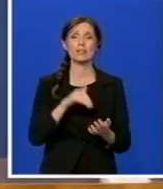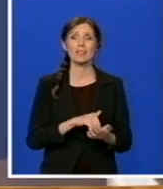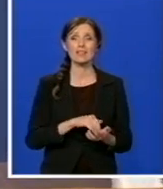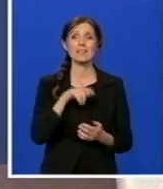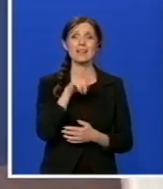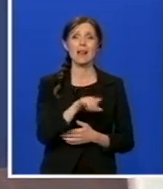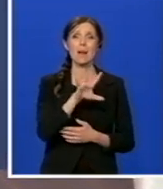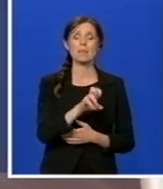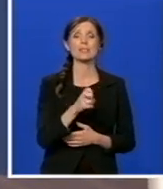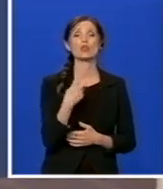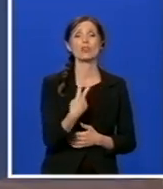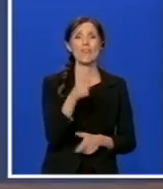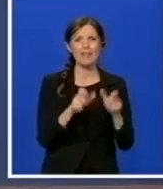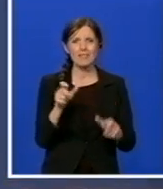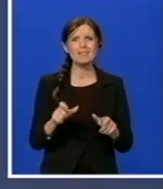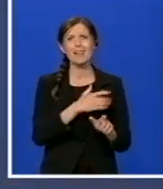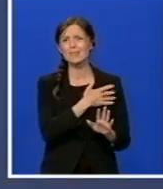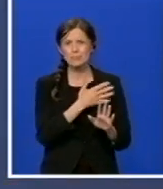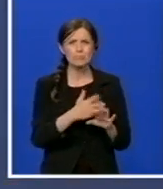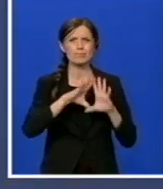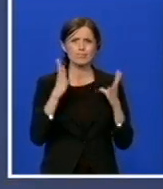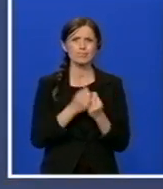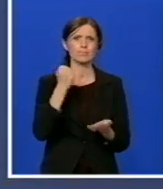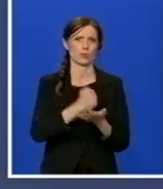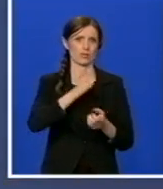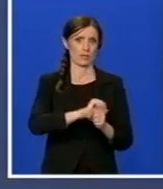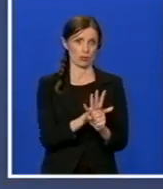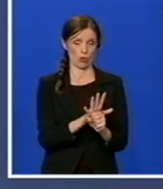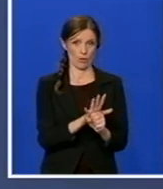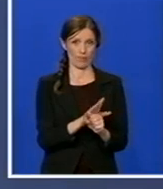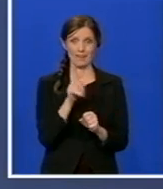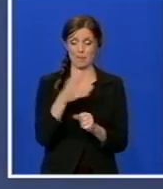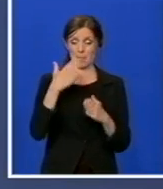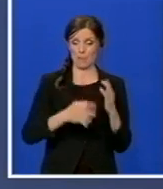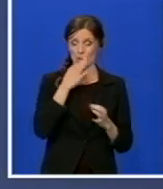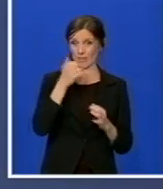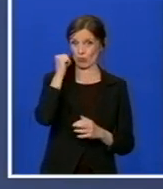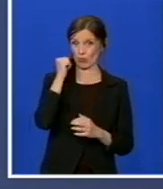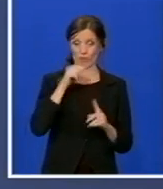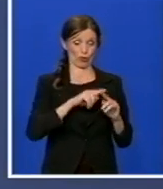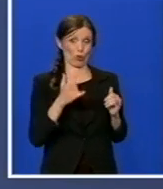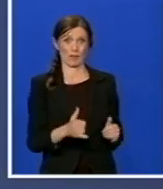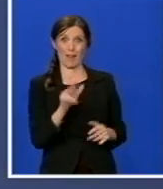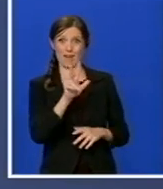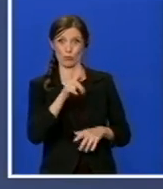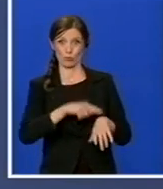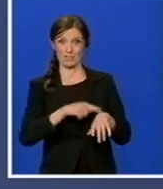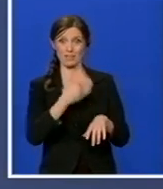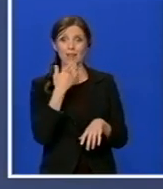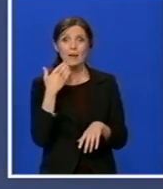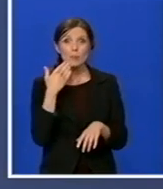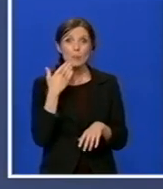24.520 potvrđenih slučajeva bolesti COVID-19. Od poslednjeg izveštaja do danas u 15 časova testirani